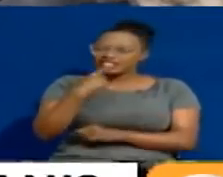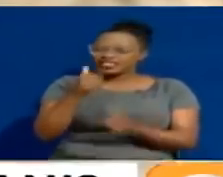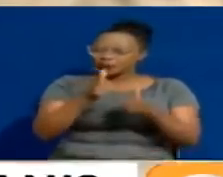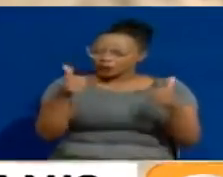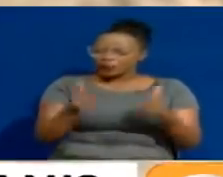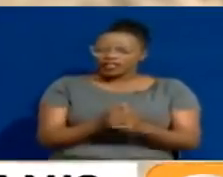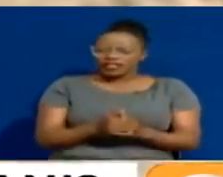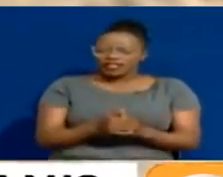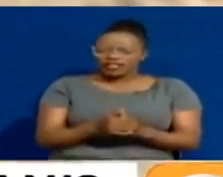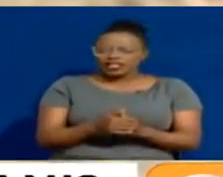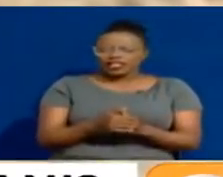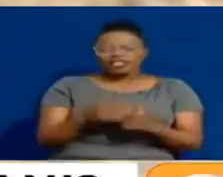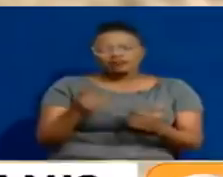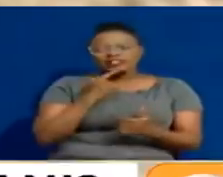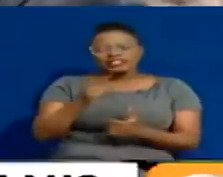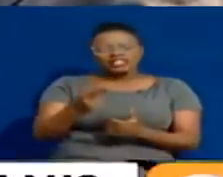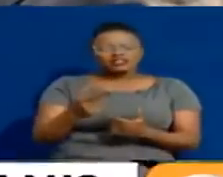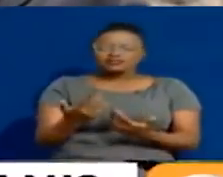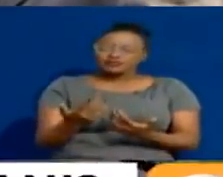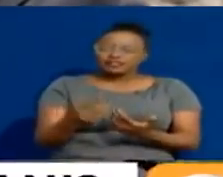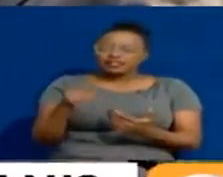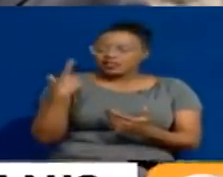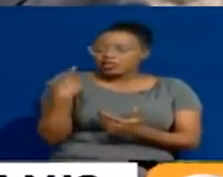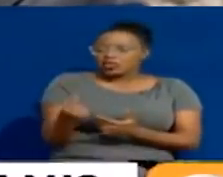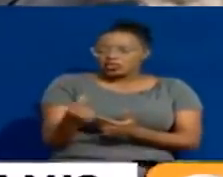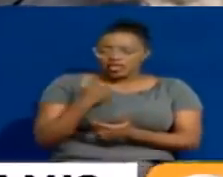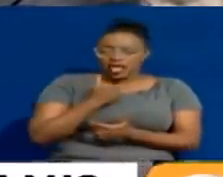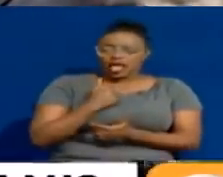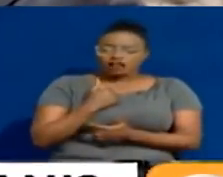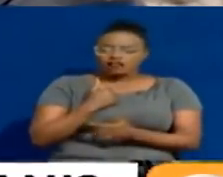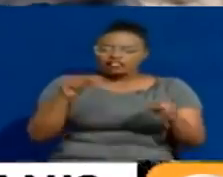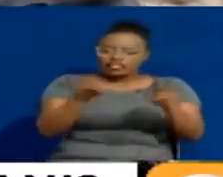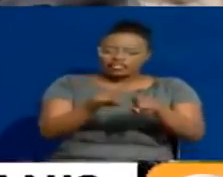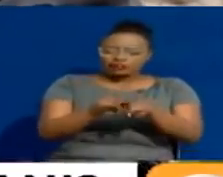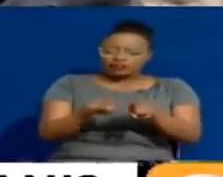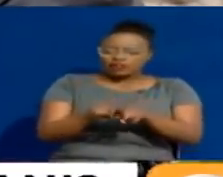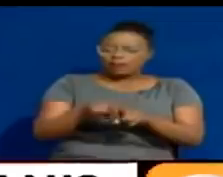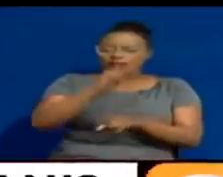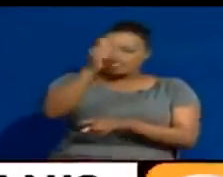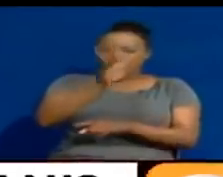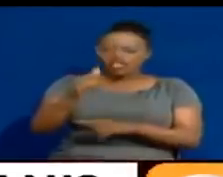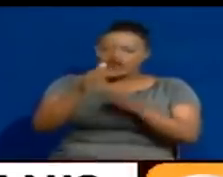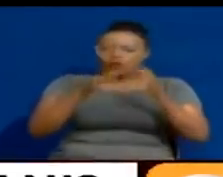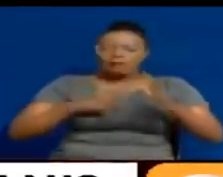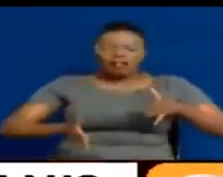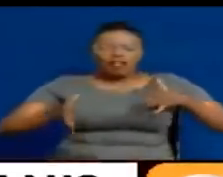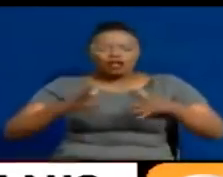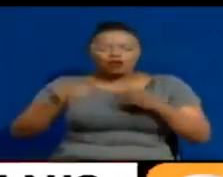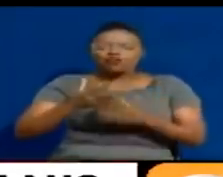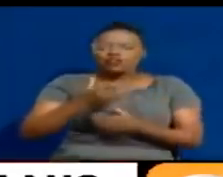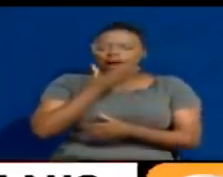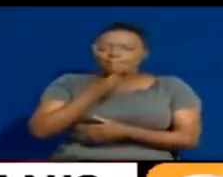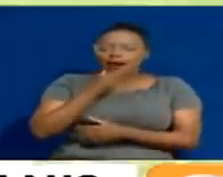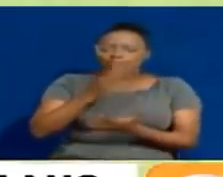treatment. And I'm telling you, my dear, just the other day, we had the same in Tanzania, where everybody rushed for the bubble